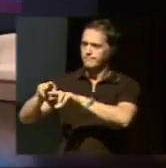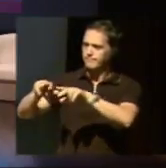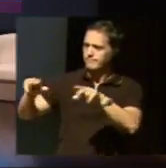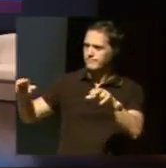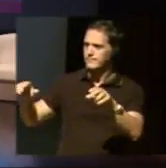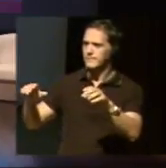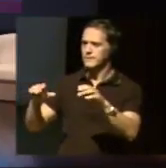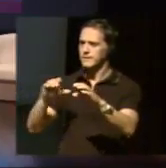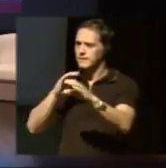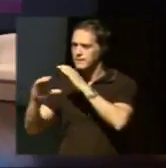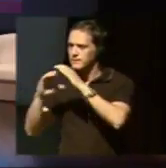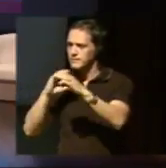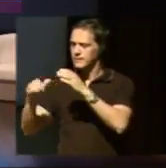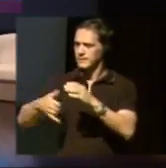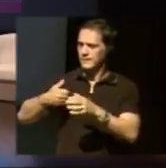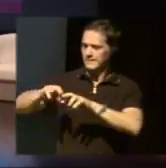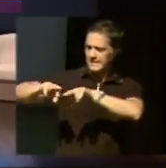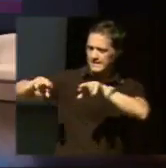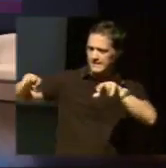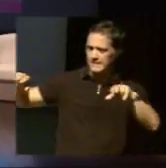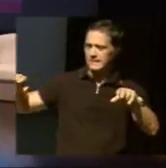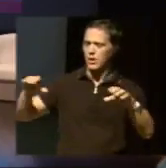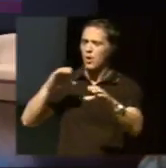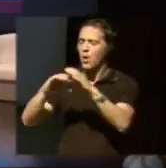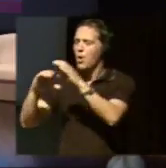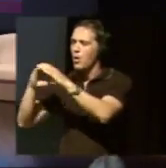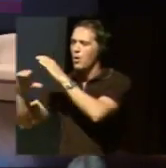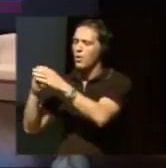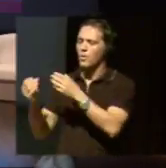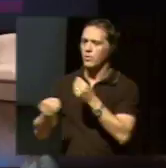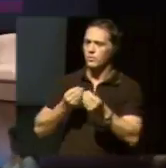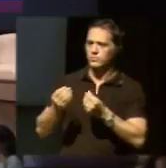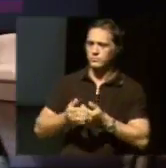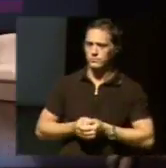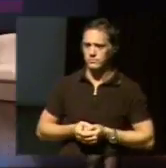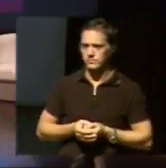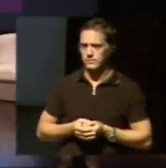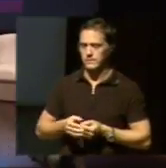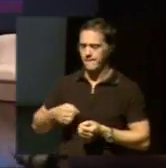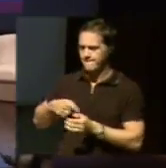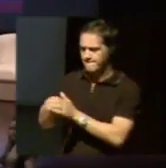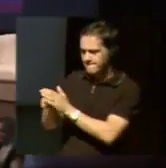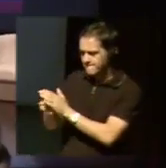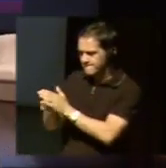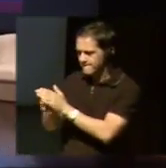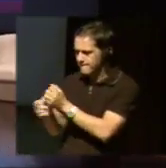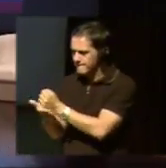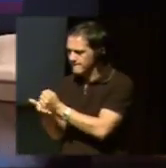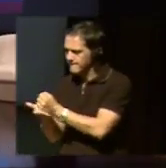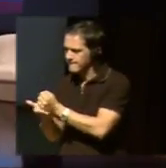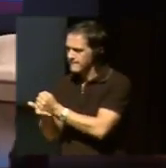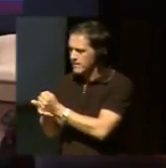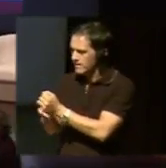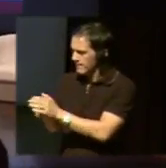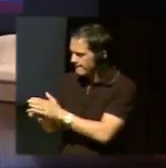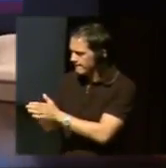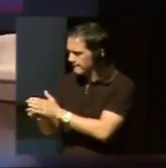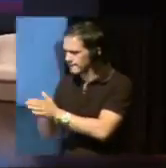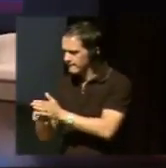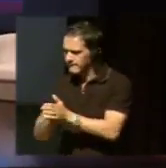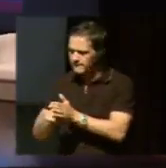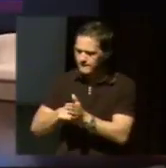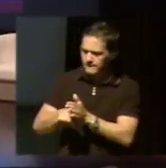möchte ich sowohl Basiswissenschaft bringen, also Grundlagenforschung, aber auch Angebotsforschung. Ich habe Ihnen heute ein paar